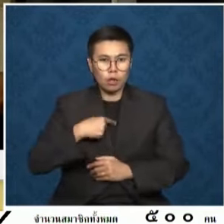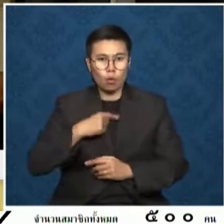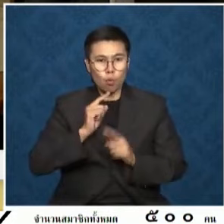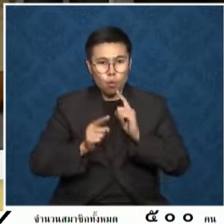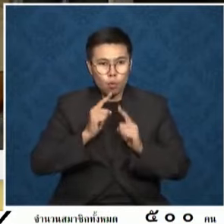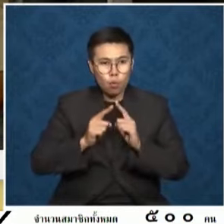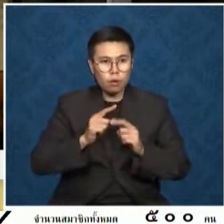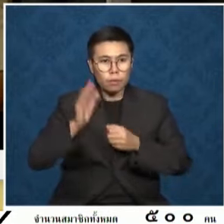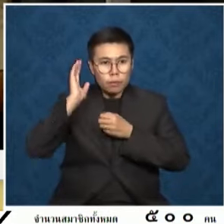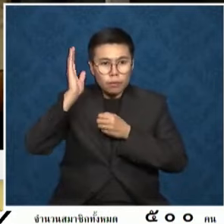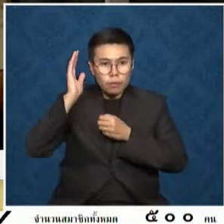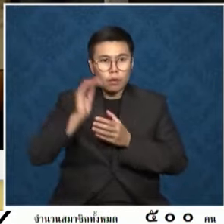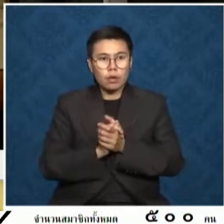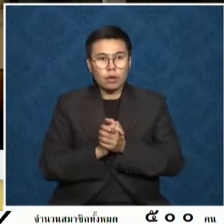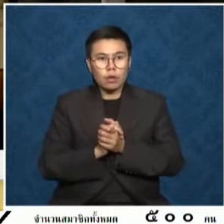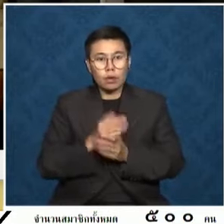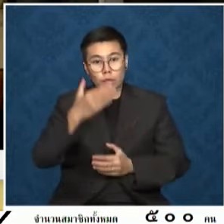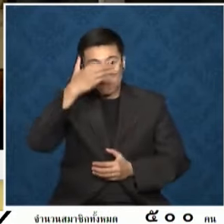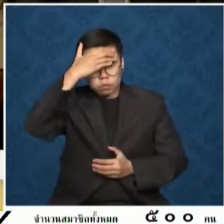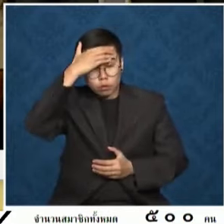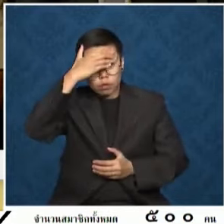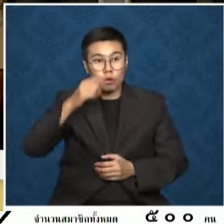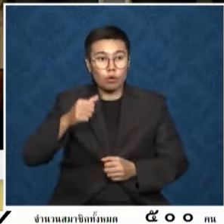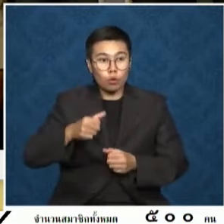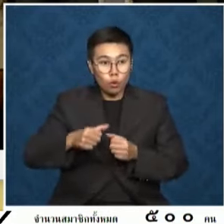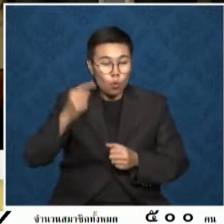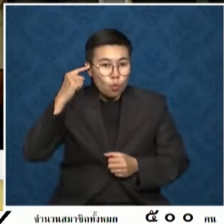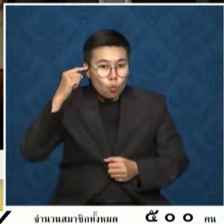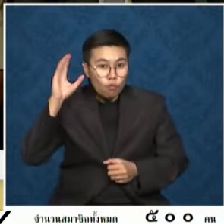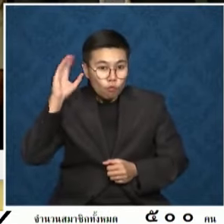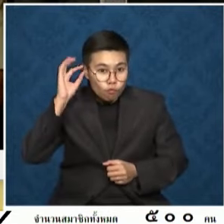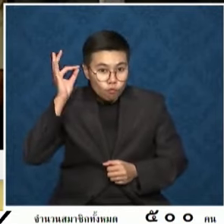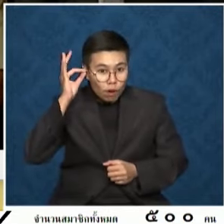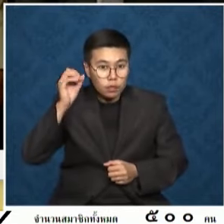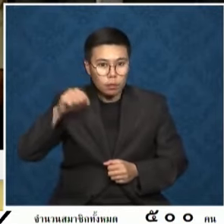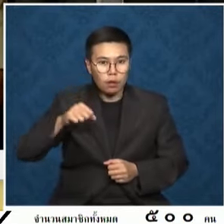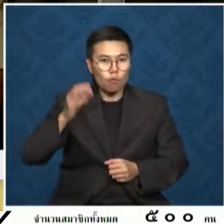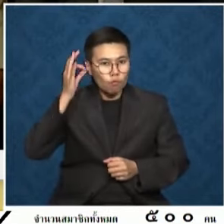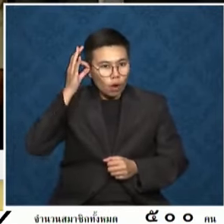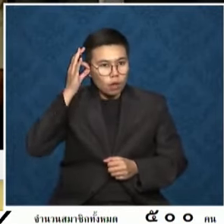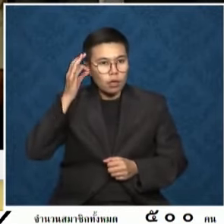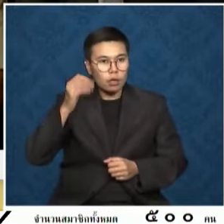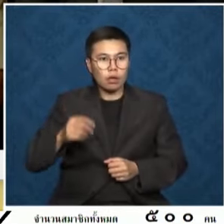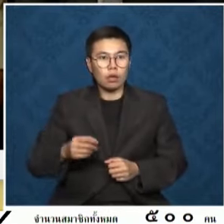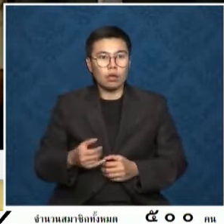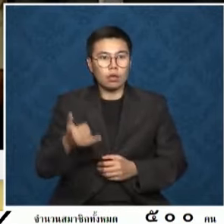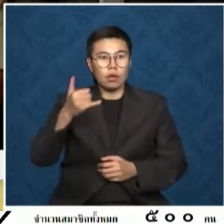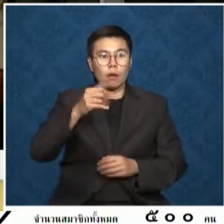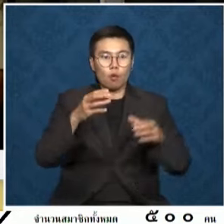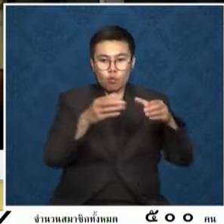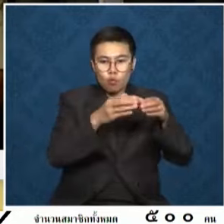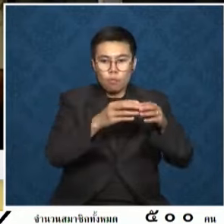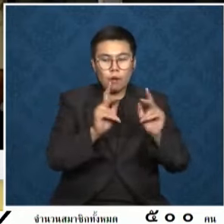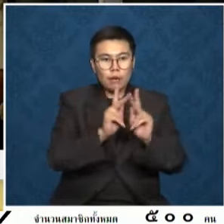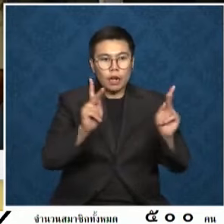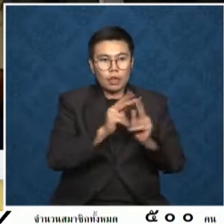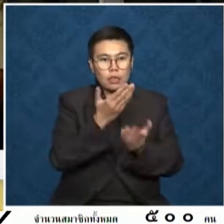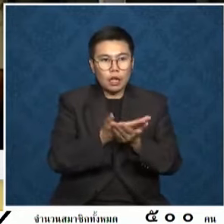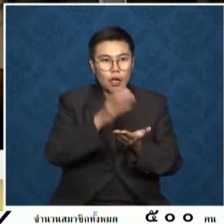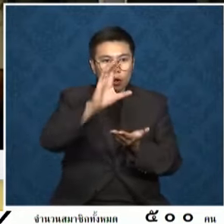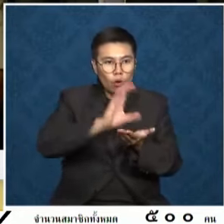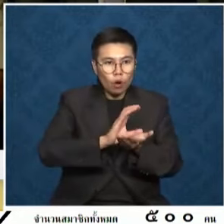ผู้อภิปรายพูดบอกว่าพี่ชาดาอยู่ฟังแบบผมอยู่ฟังวันนี้ผมฟังตลอดถือขึ้นไปปฏิบัติหน้าที่กรรมาธิการงบประมาณ